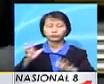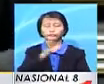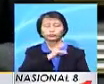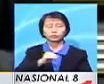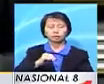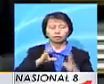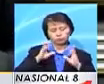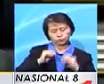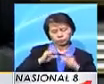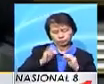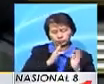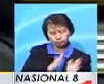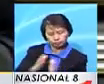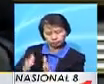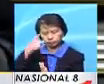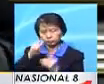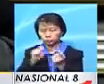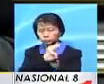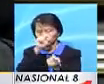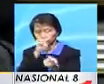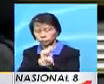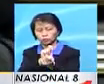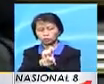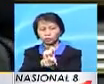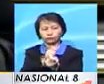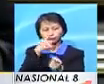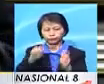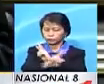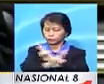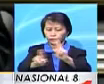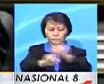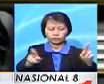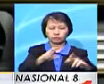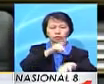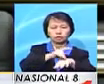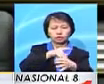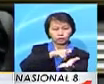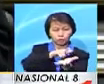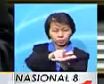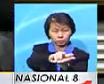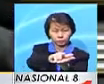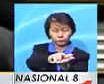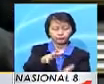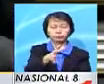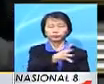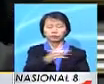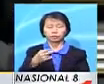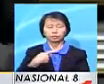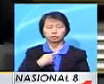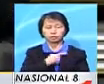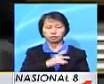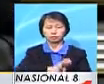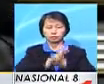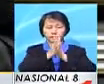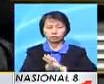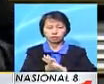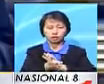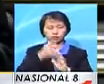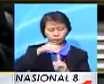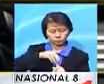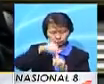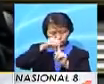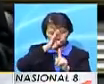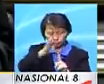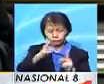penerasan telah dilakukan untuk menentukan kesiapsiagaan di lapangan terbang, dan kita menjadikan penghususan